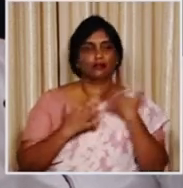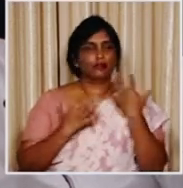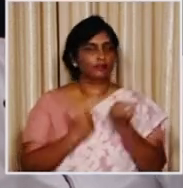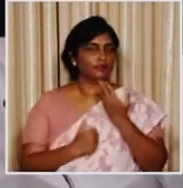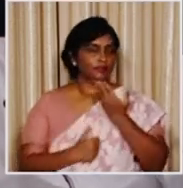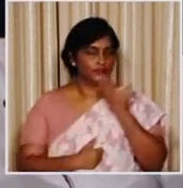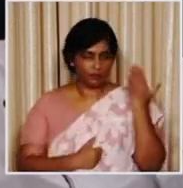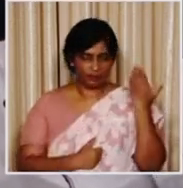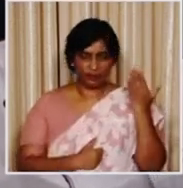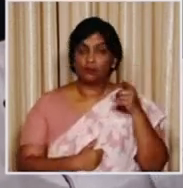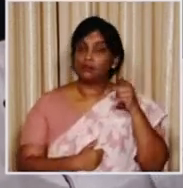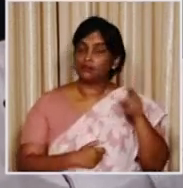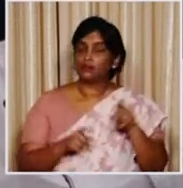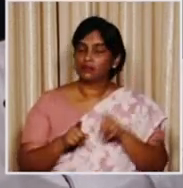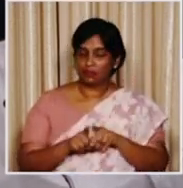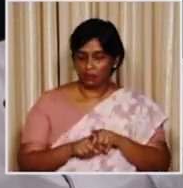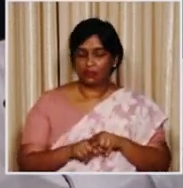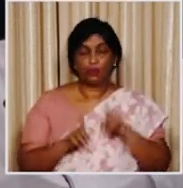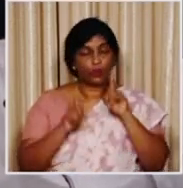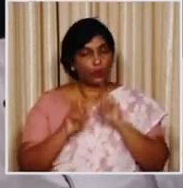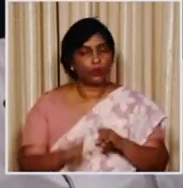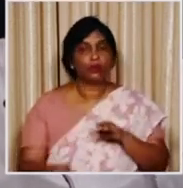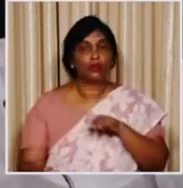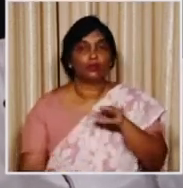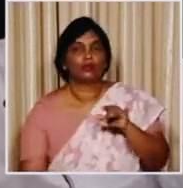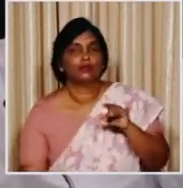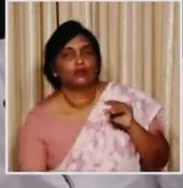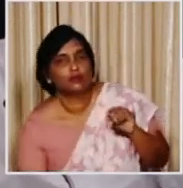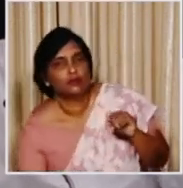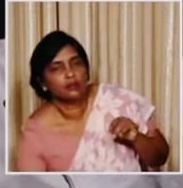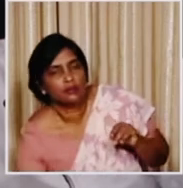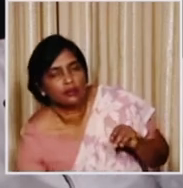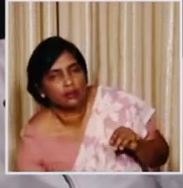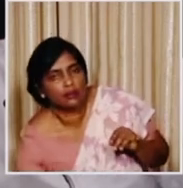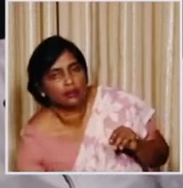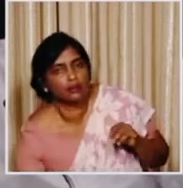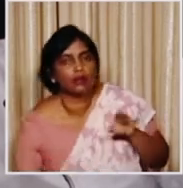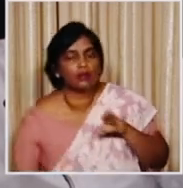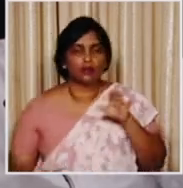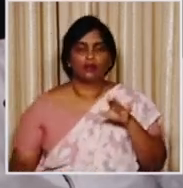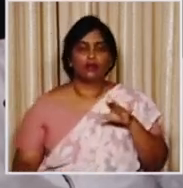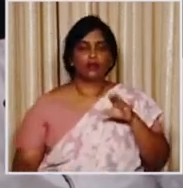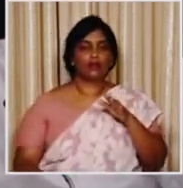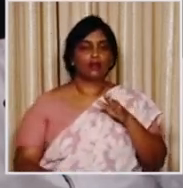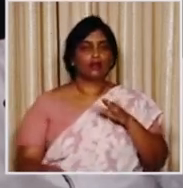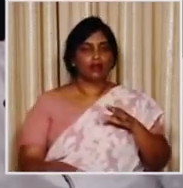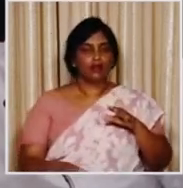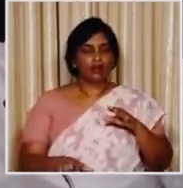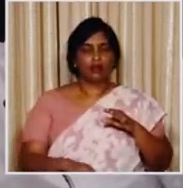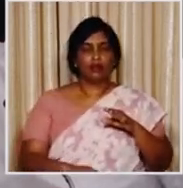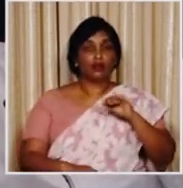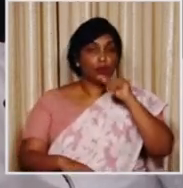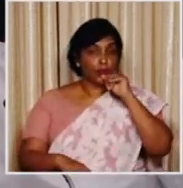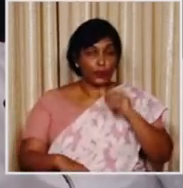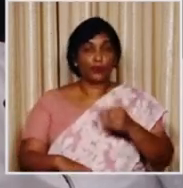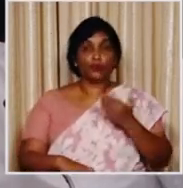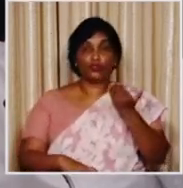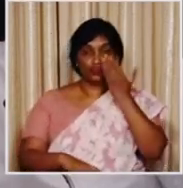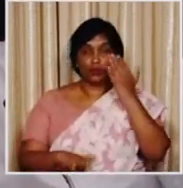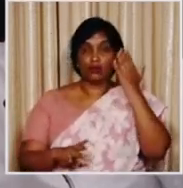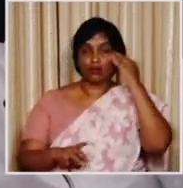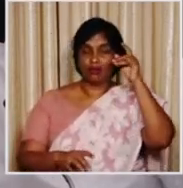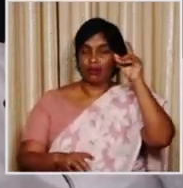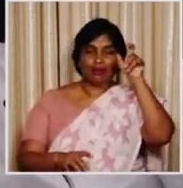සොයාගන්න පුළුවන්. ඒ වගේම ඒත් එක්කම සමාන්තරව වෙච්ච දේවල්. දැන් හාදියා කියන ජීවමාන